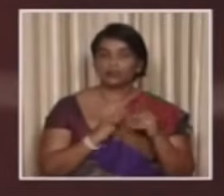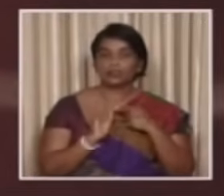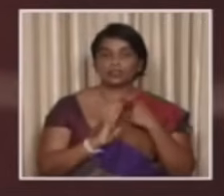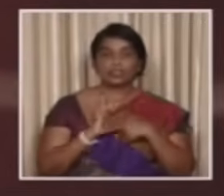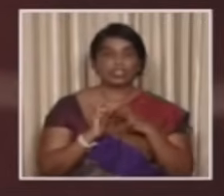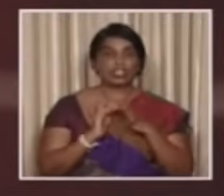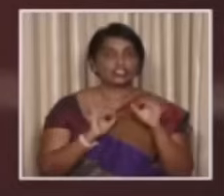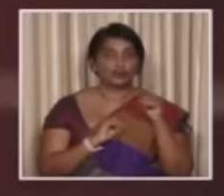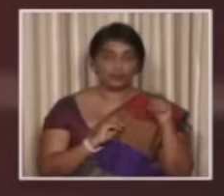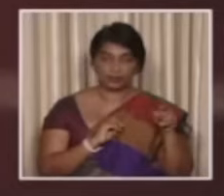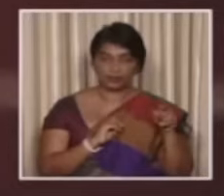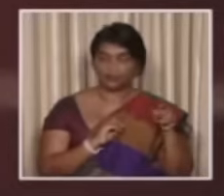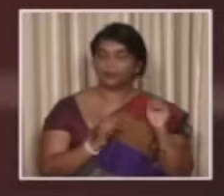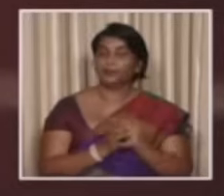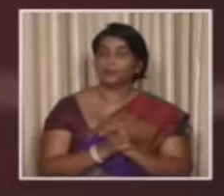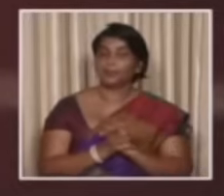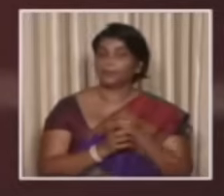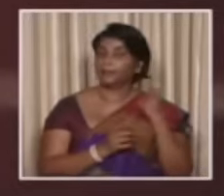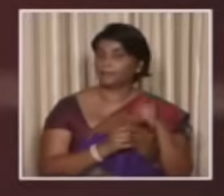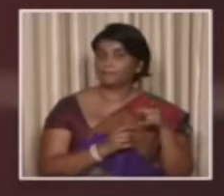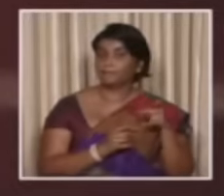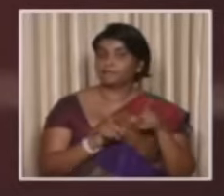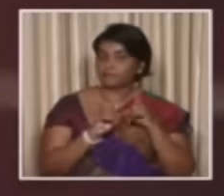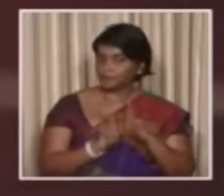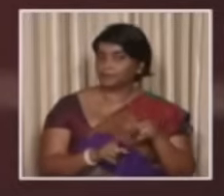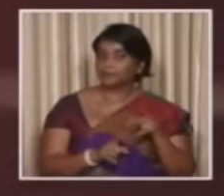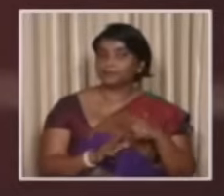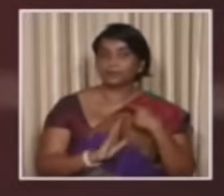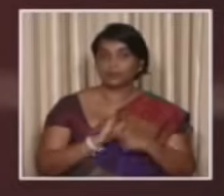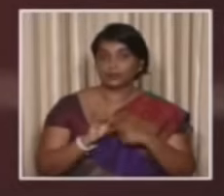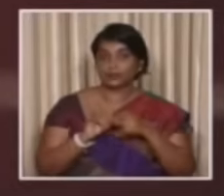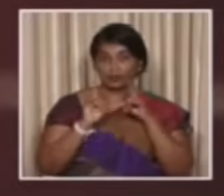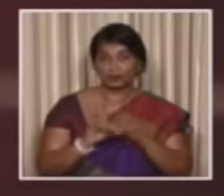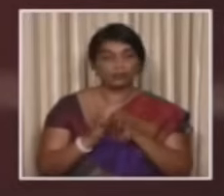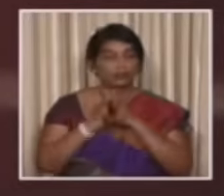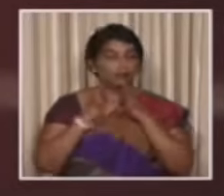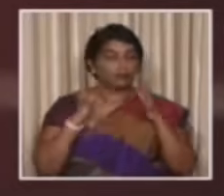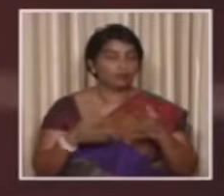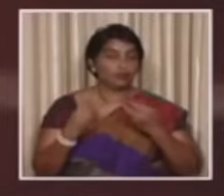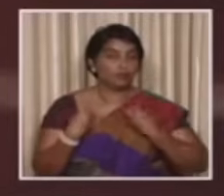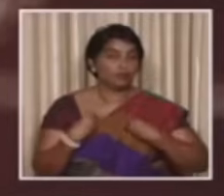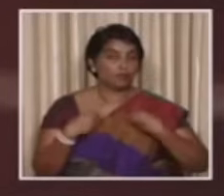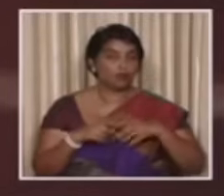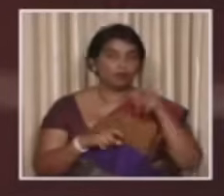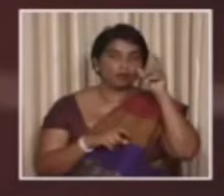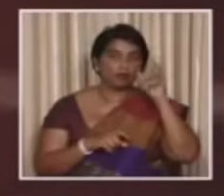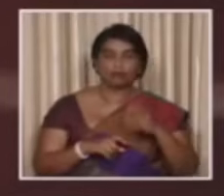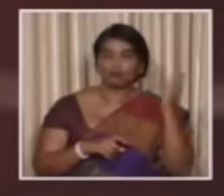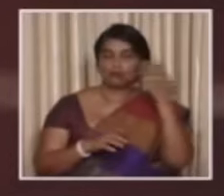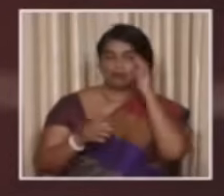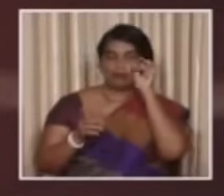ලංකා ආරක්ෂණ සංස්ථාවට. එතකොට මෙහෙම රටට මේ වගේ විශාල දැවැන්ත පාඩුවක් කරපු කෙනෙක් මට හොයාගන්න